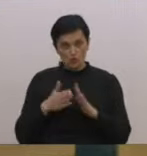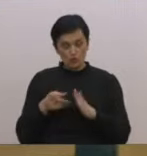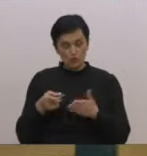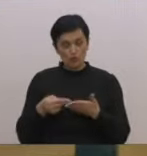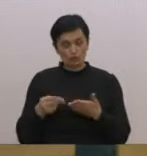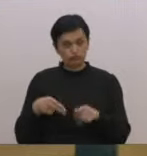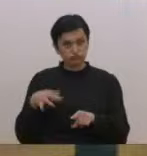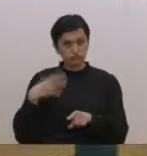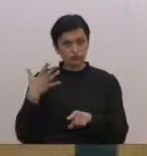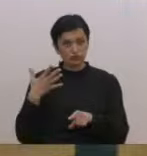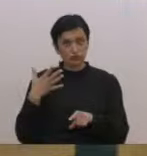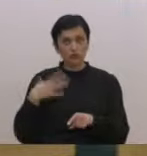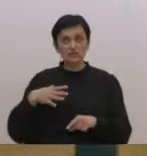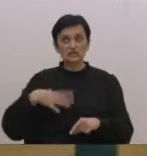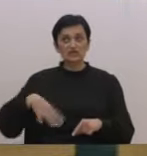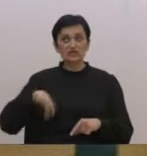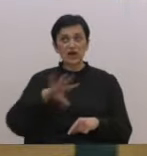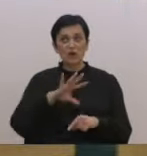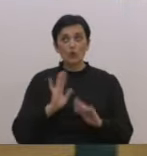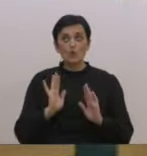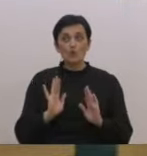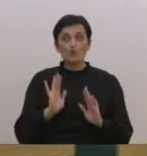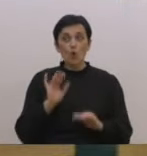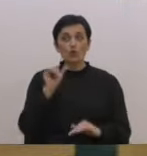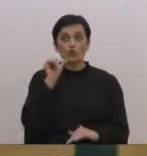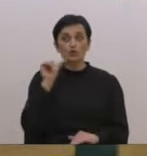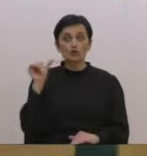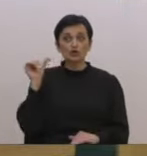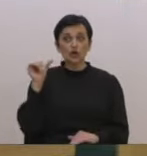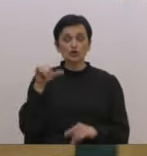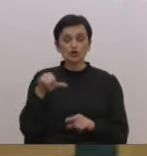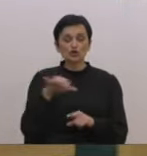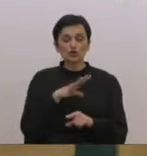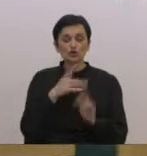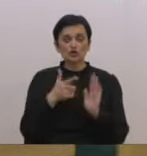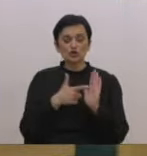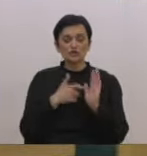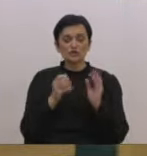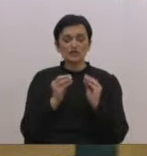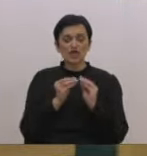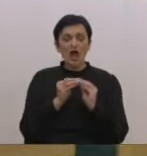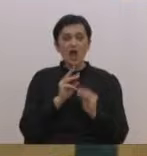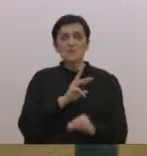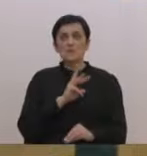ხელი, საქართველოს მხოლოდ შარშან ჰქონდა